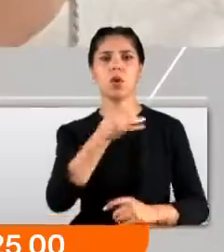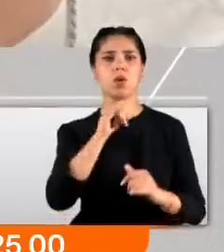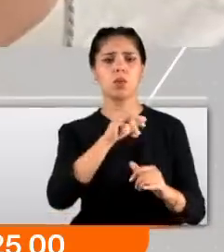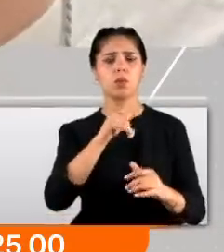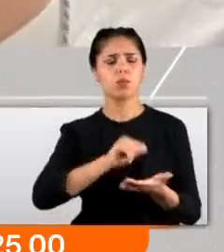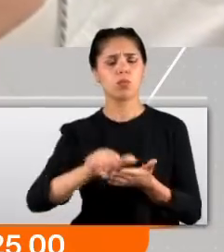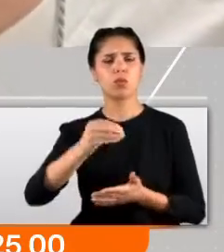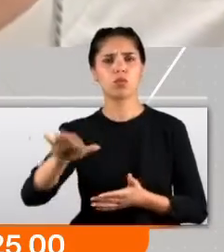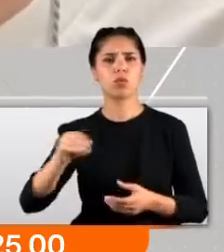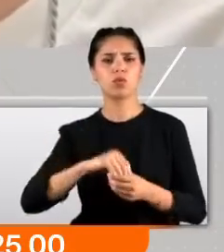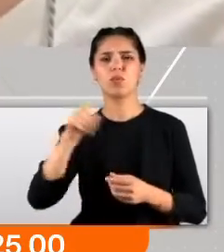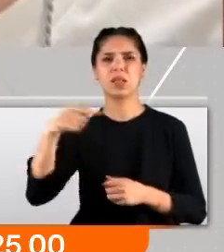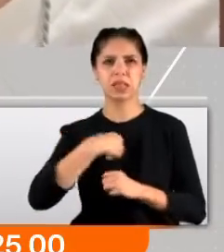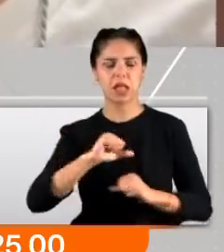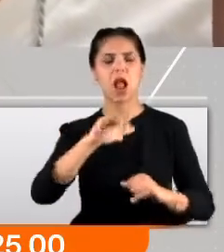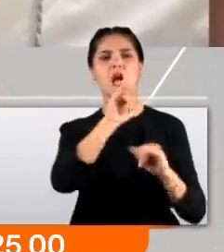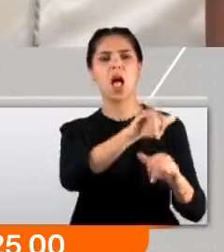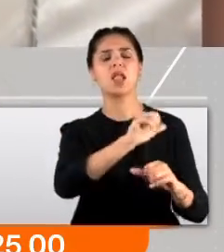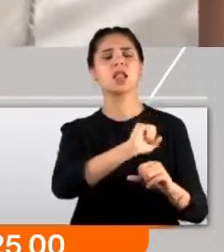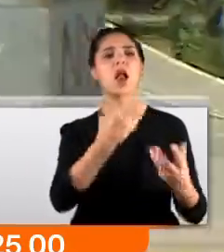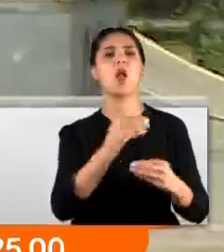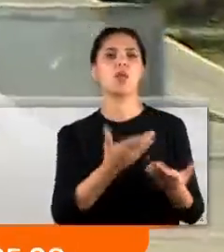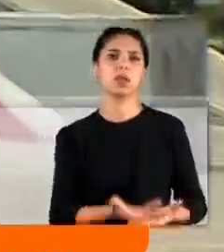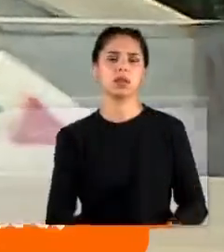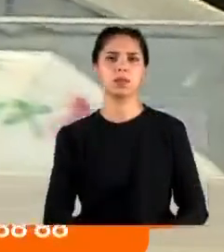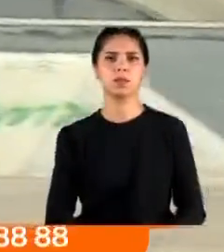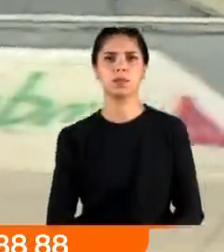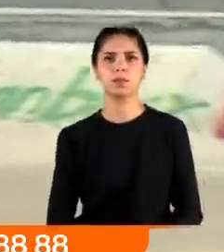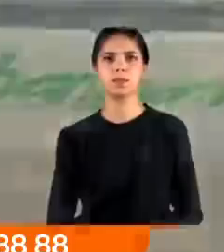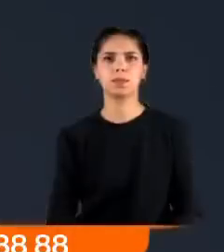adına. Bizim canımız yandı, başkalarının çocukların canı bu şekilde yanmasın.